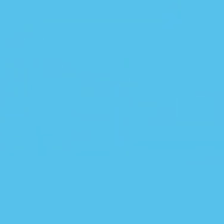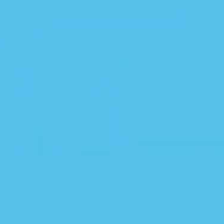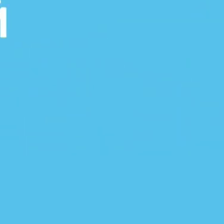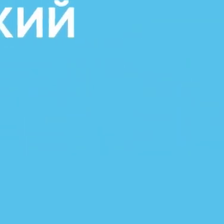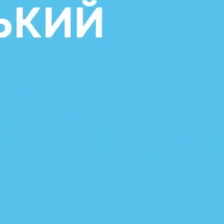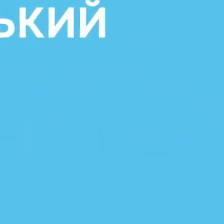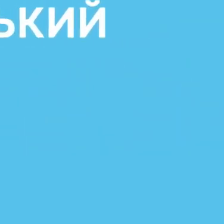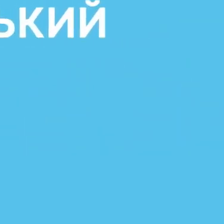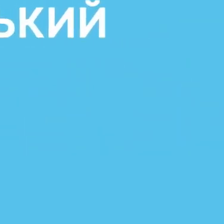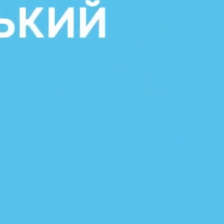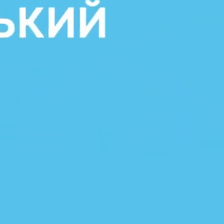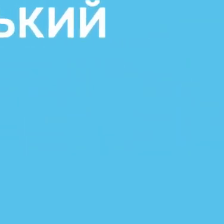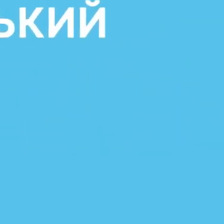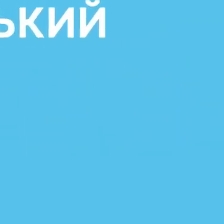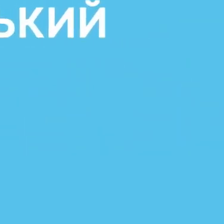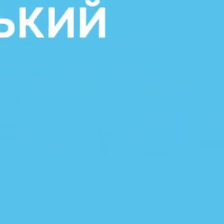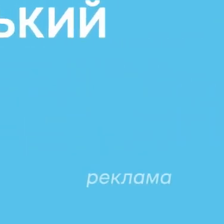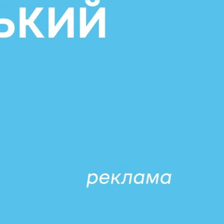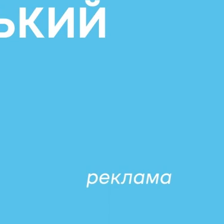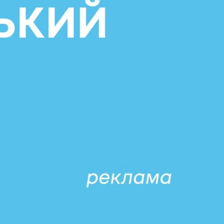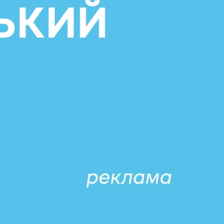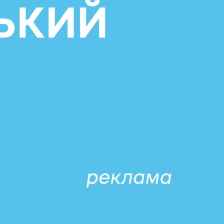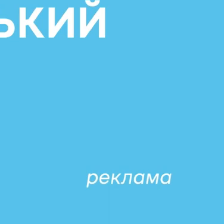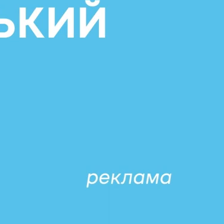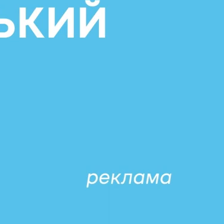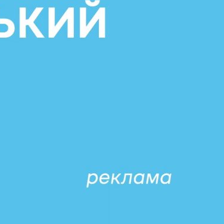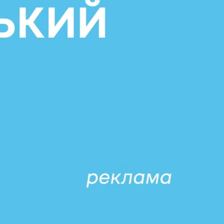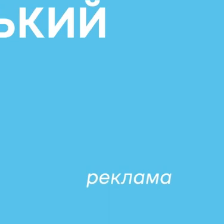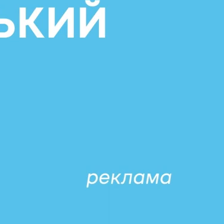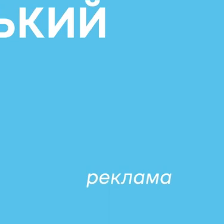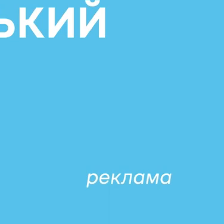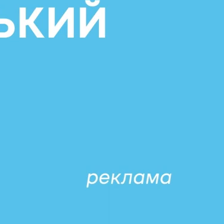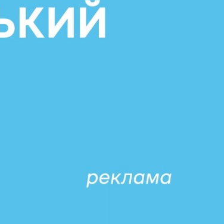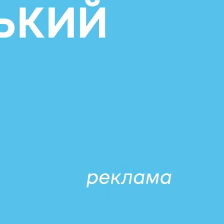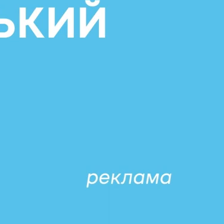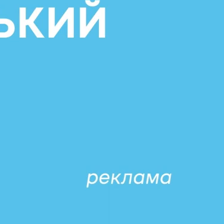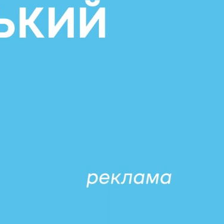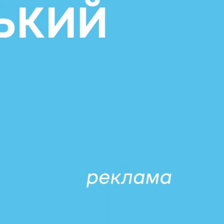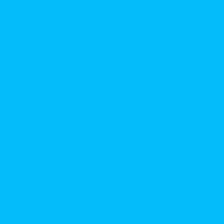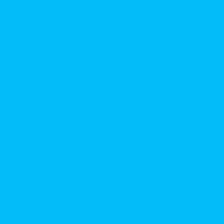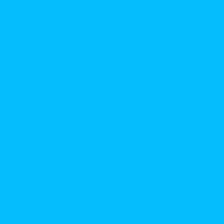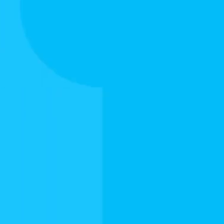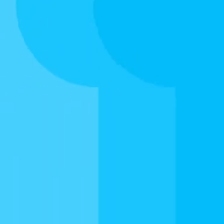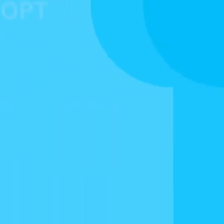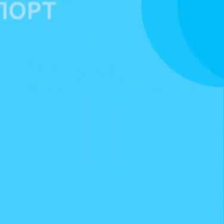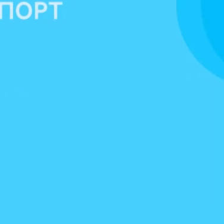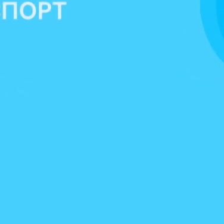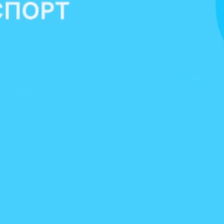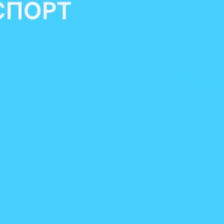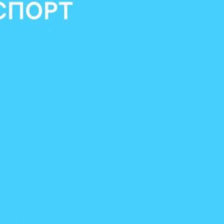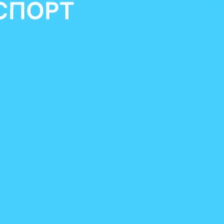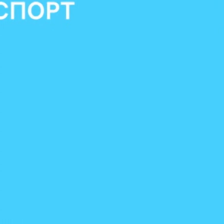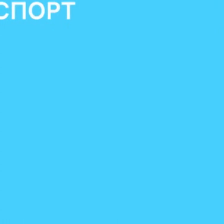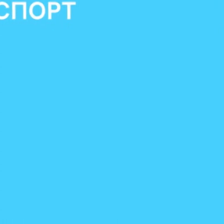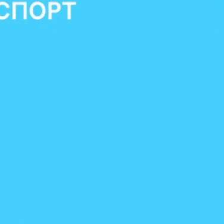Ви дивитеся «Суспільне Хмельницький». Підписуйтеся на «Суспільне Хмельницький» у соцмережах. Час